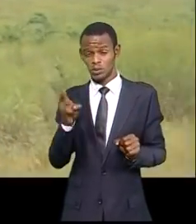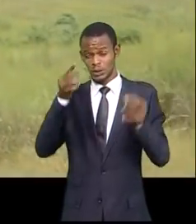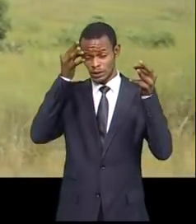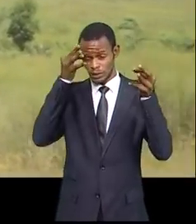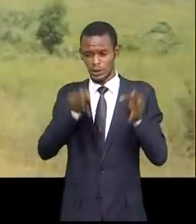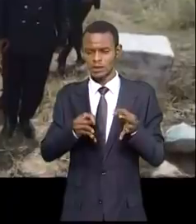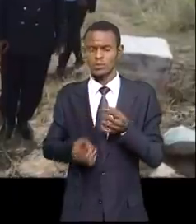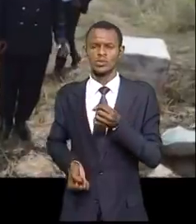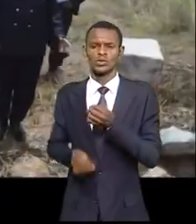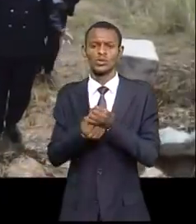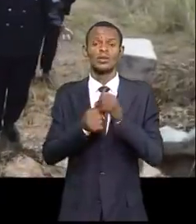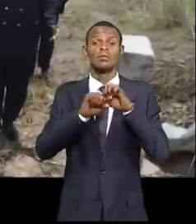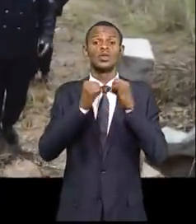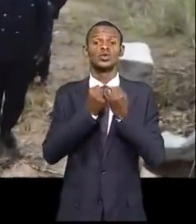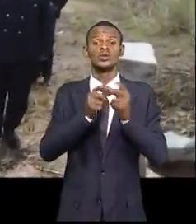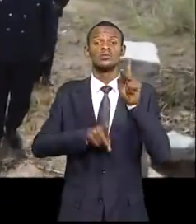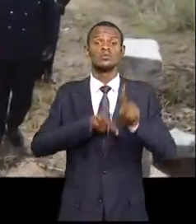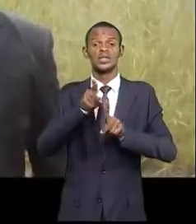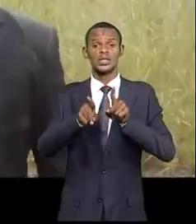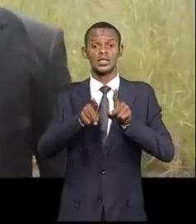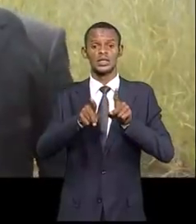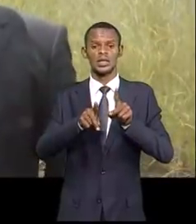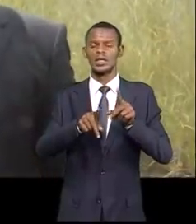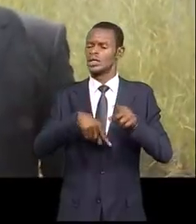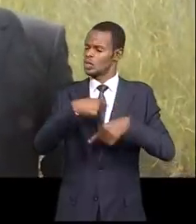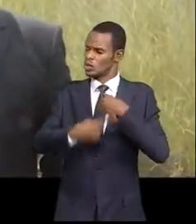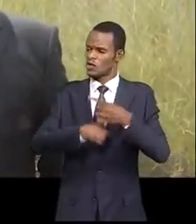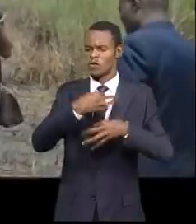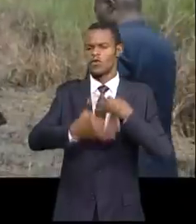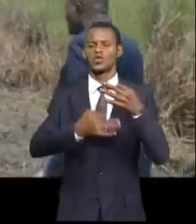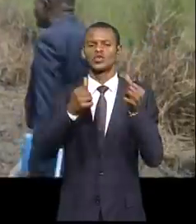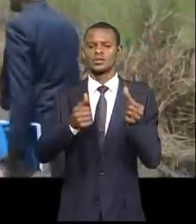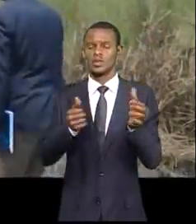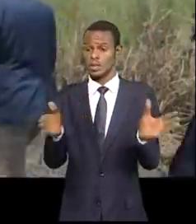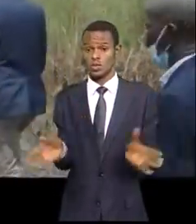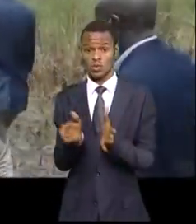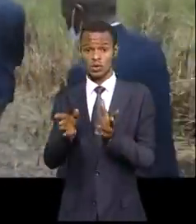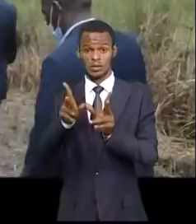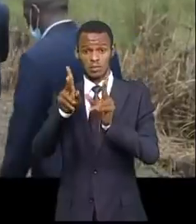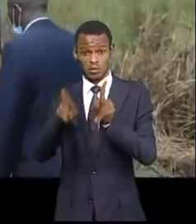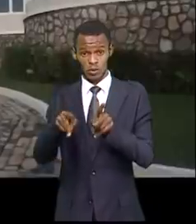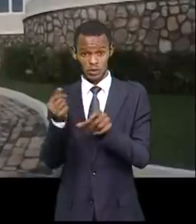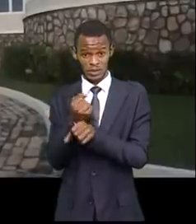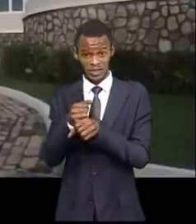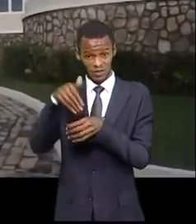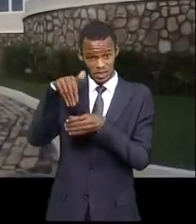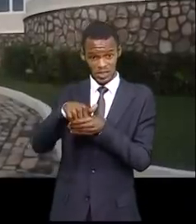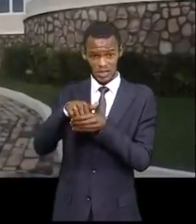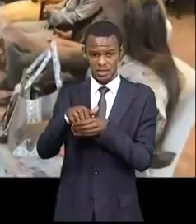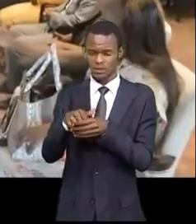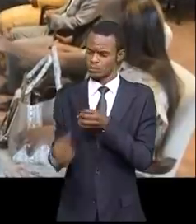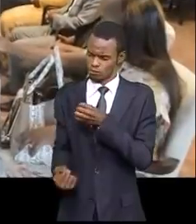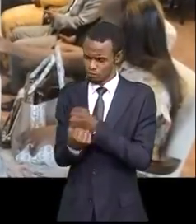entreprises publiques exhorté les agents et cadres de cette entreprise à appuyer les efforts de la direction générale par un travail